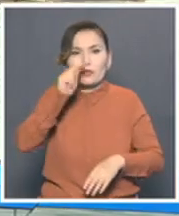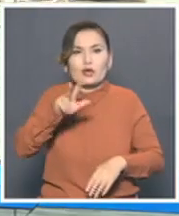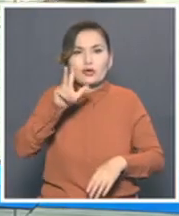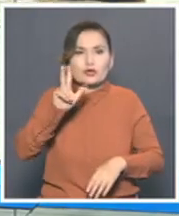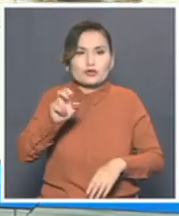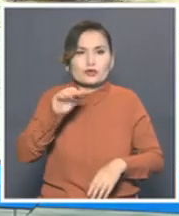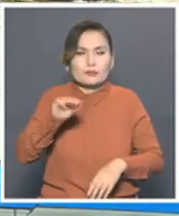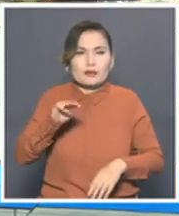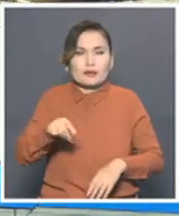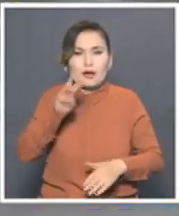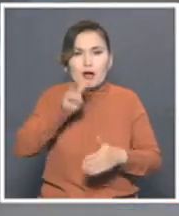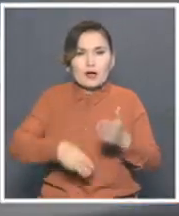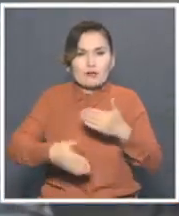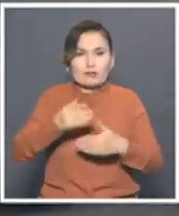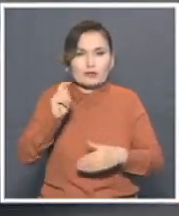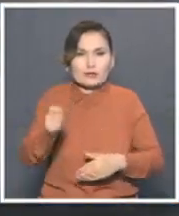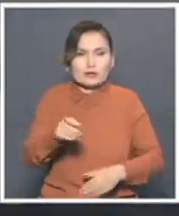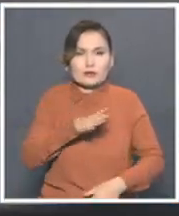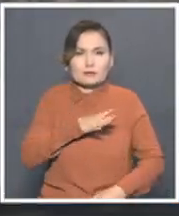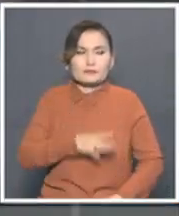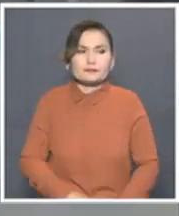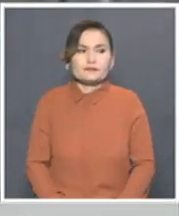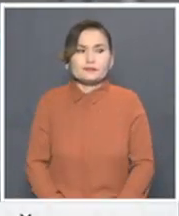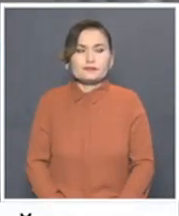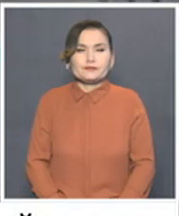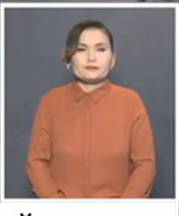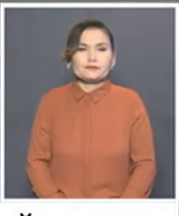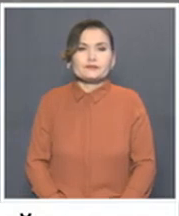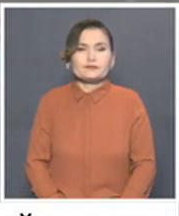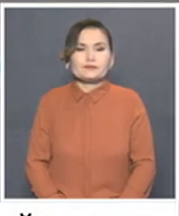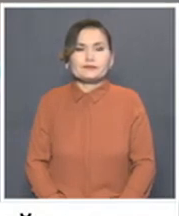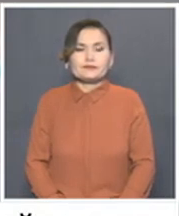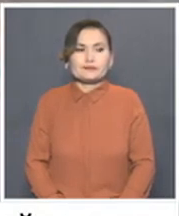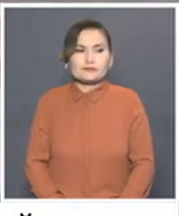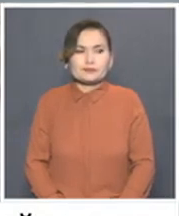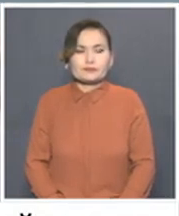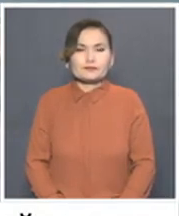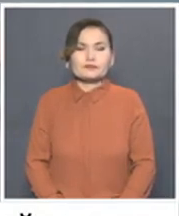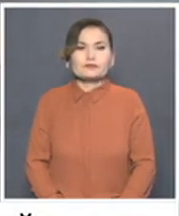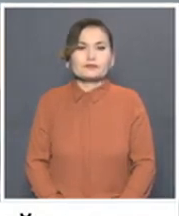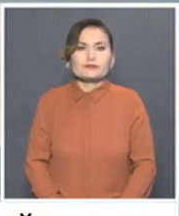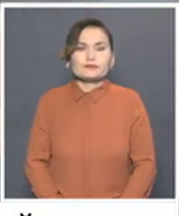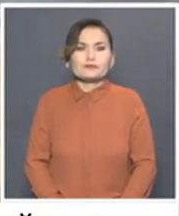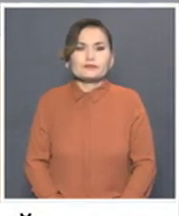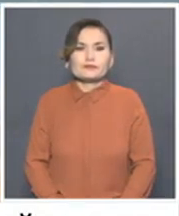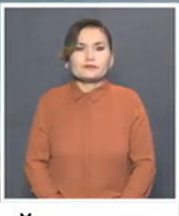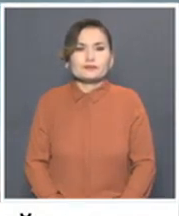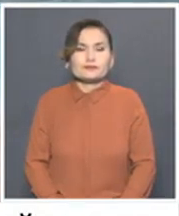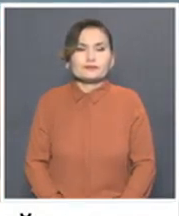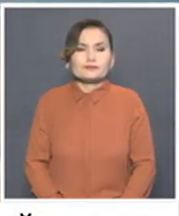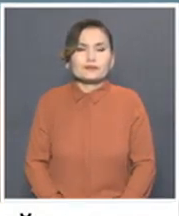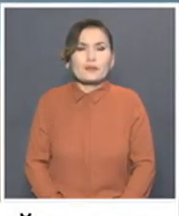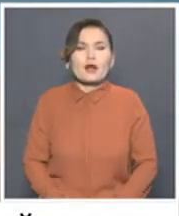салынды. Вот здесь умрет, короче. А вот кто купается вот здесь, вот.